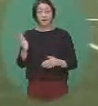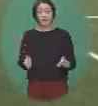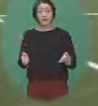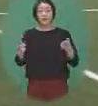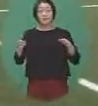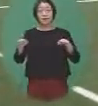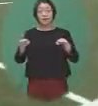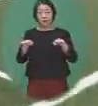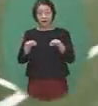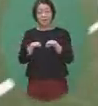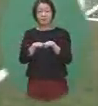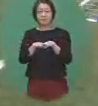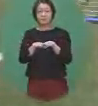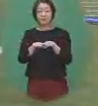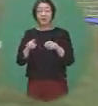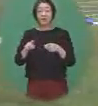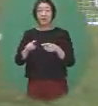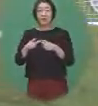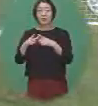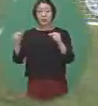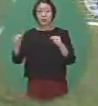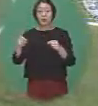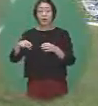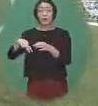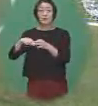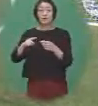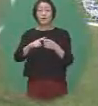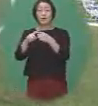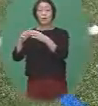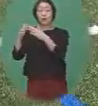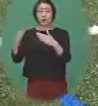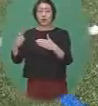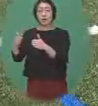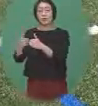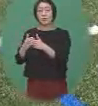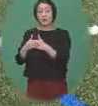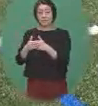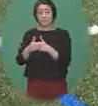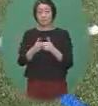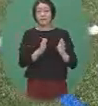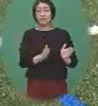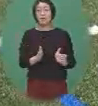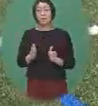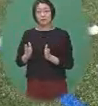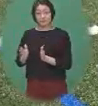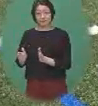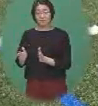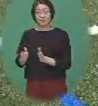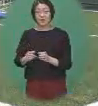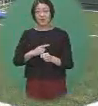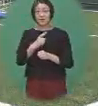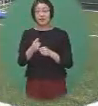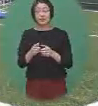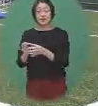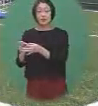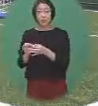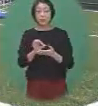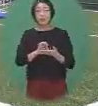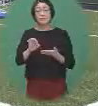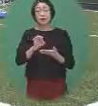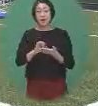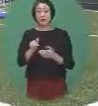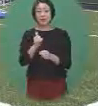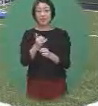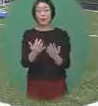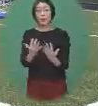フットボールセンターは、日本サッカー協会などの支援を受けて整備され、一年中使える全面人